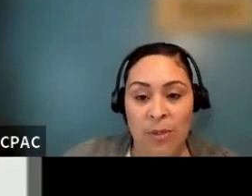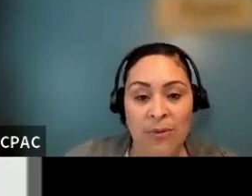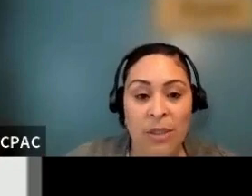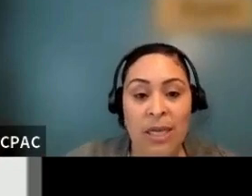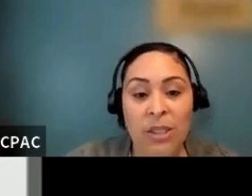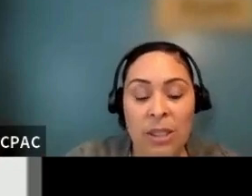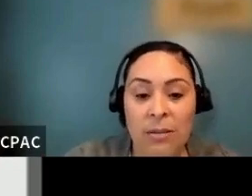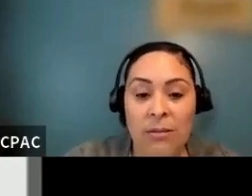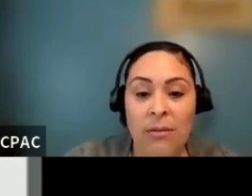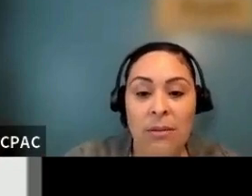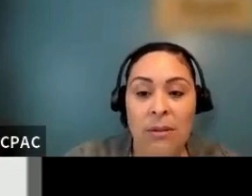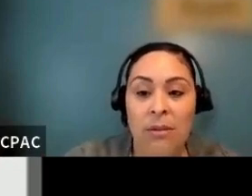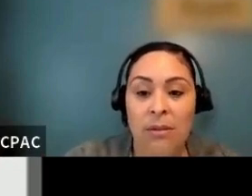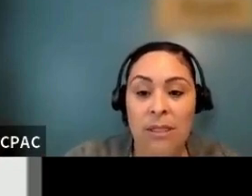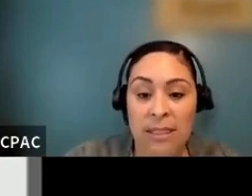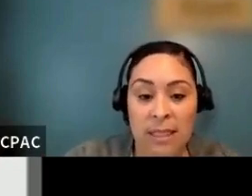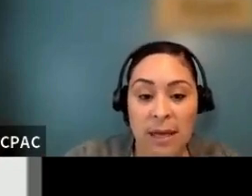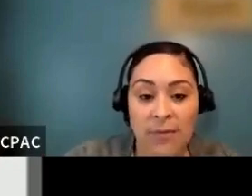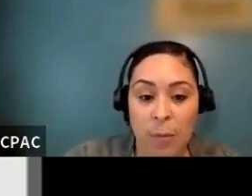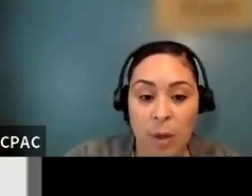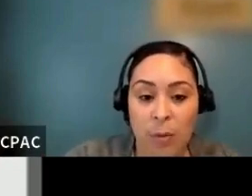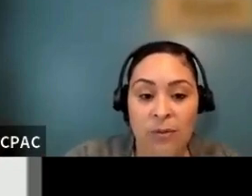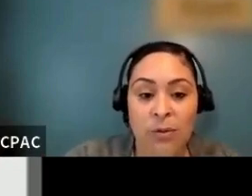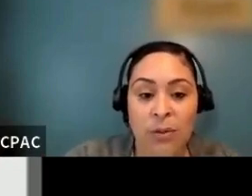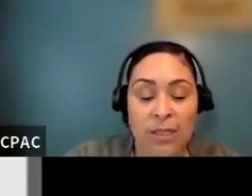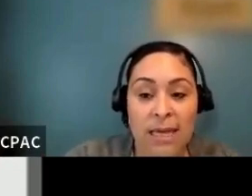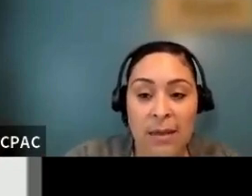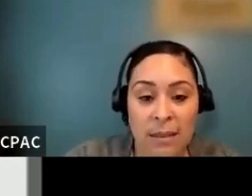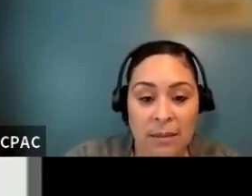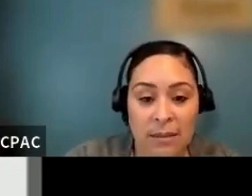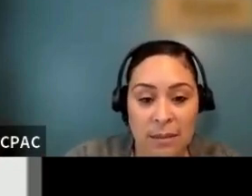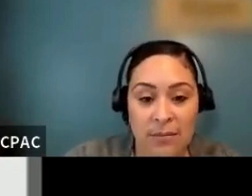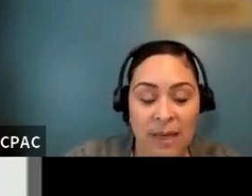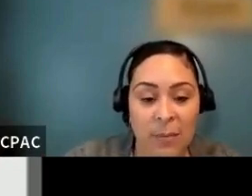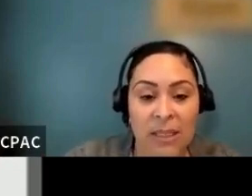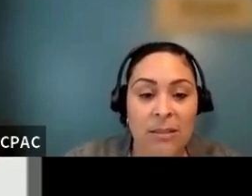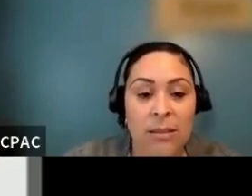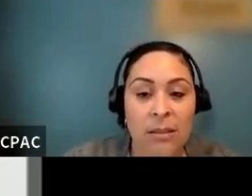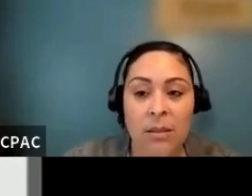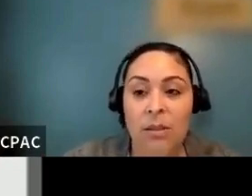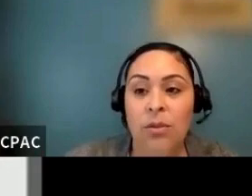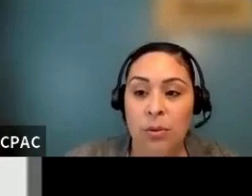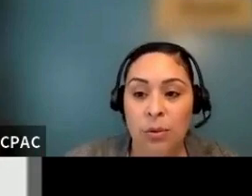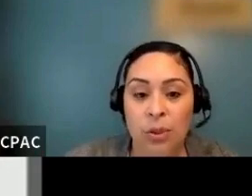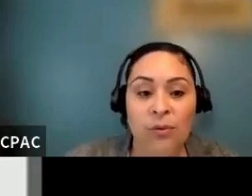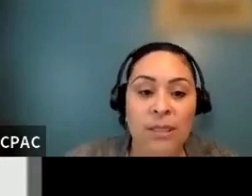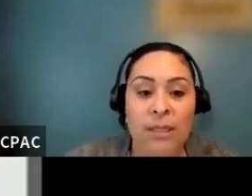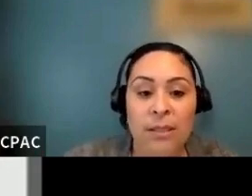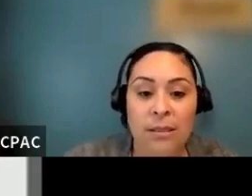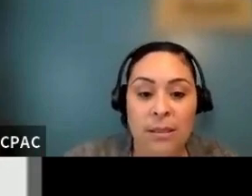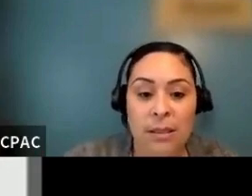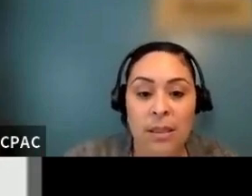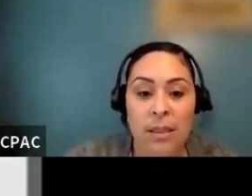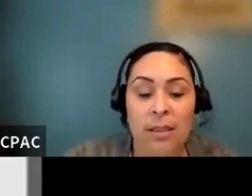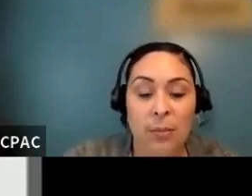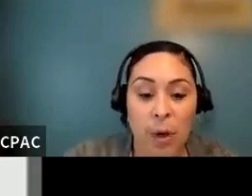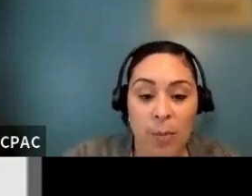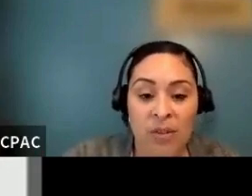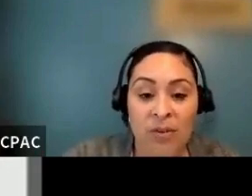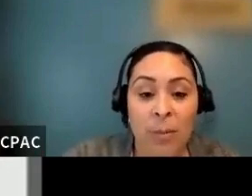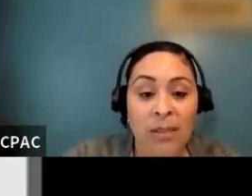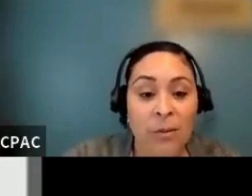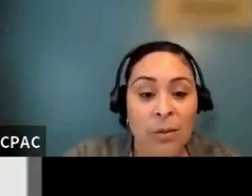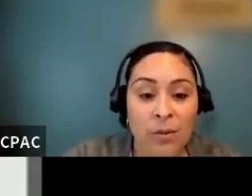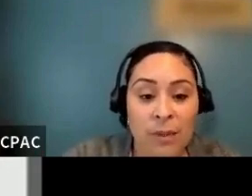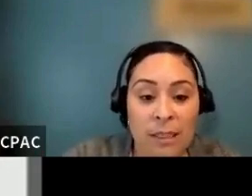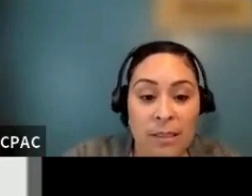私人和非营利组织机构，他们也需要提供这样的服务。 比如说